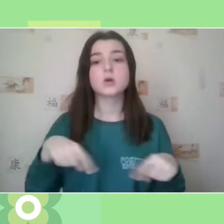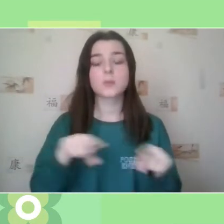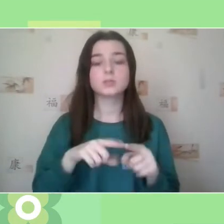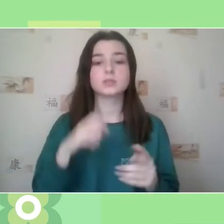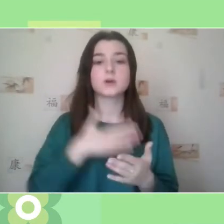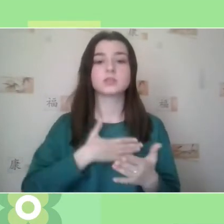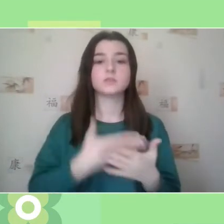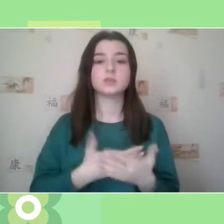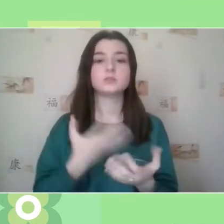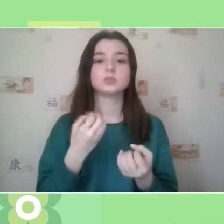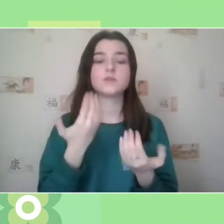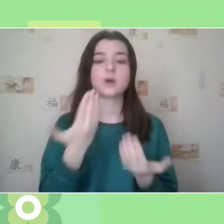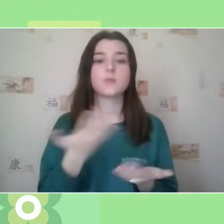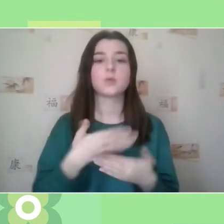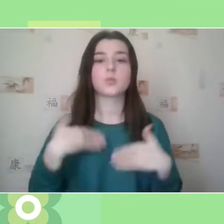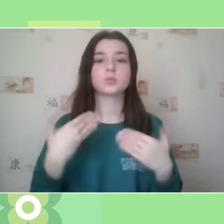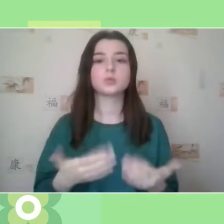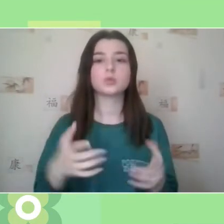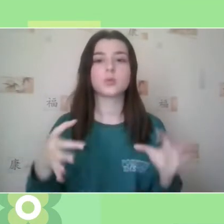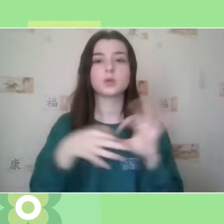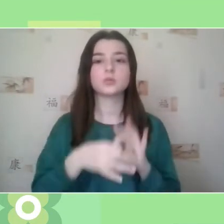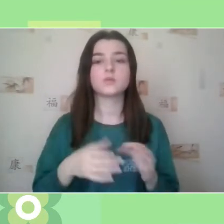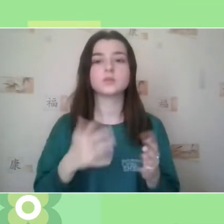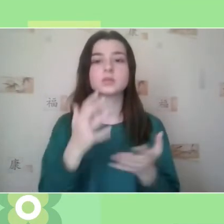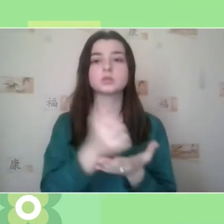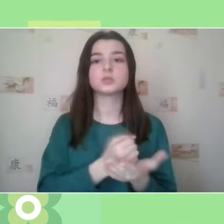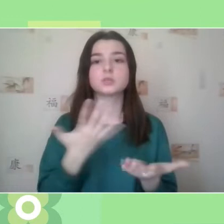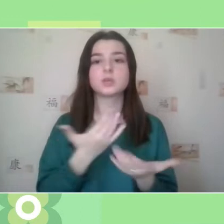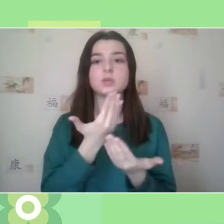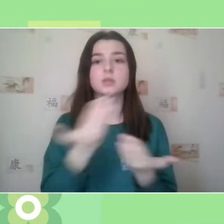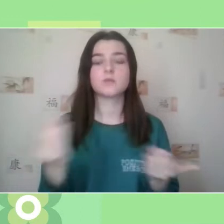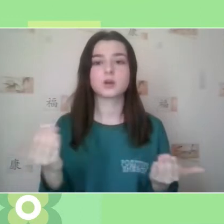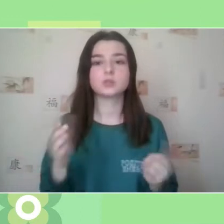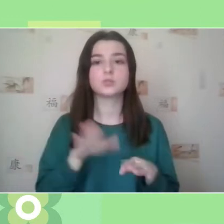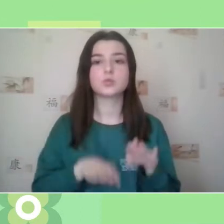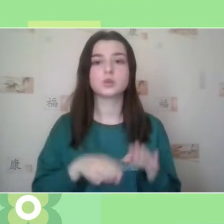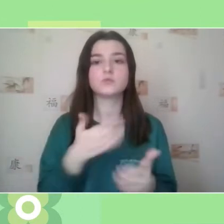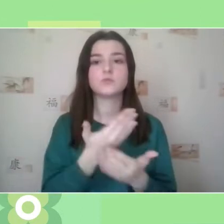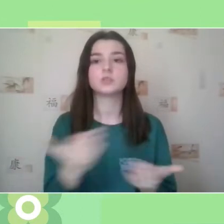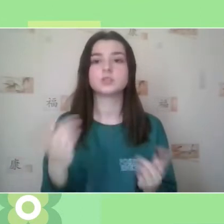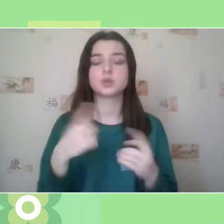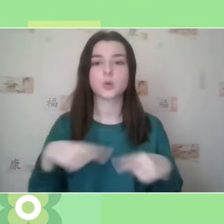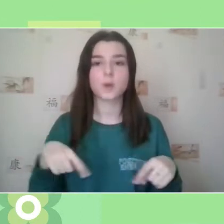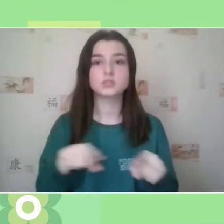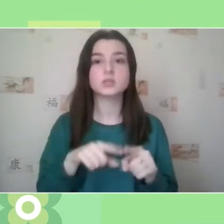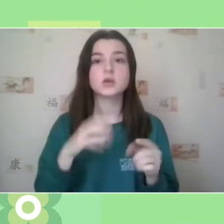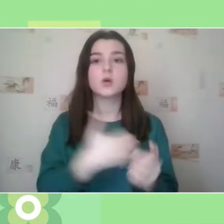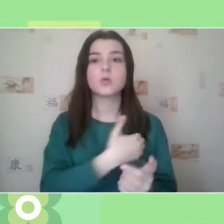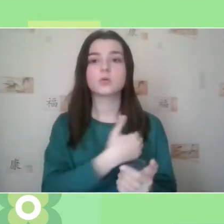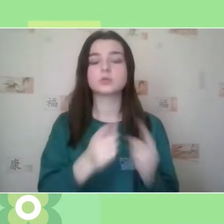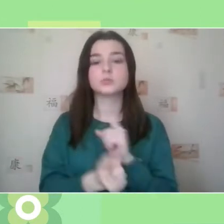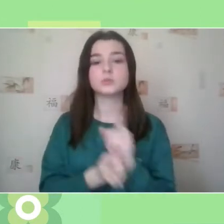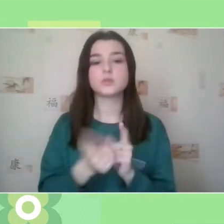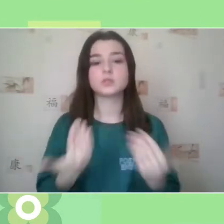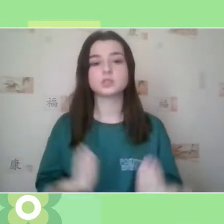пропоную? Об'єднувати ресурси з тими людьми, які на вашому рівні, в вашій громаді, хочуть змінювати